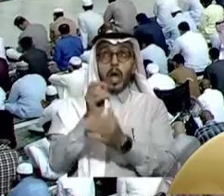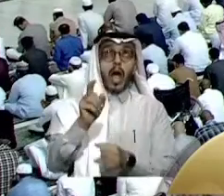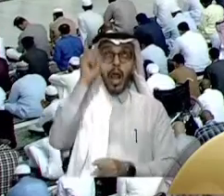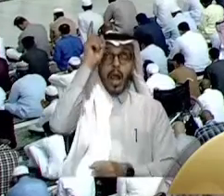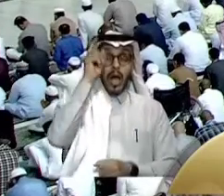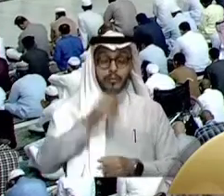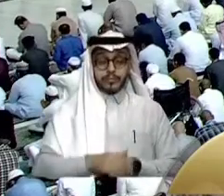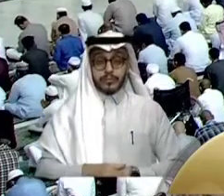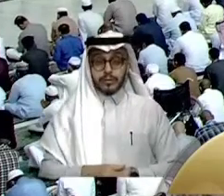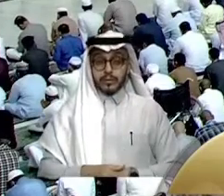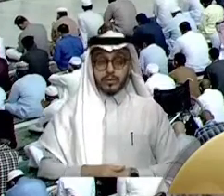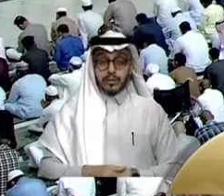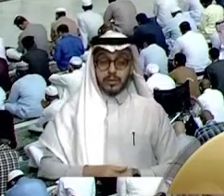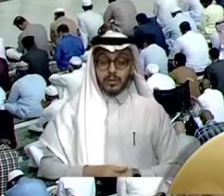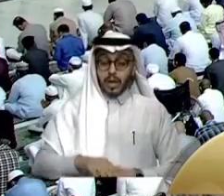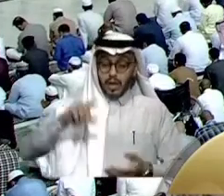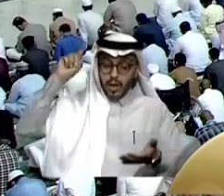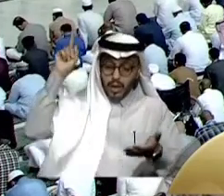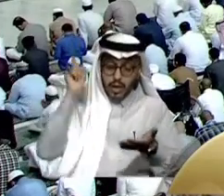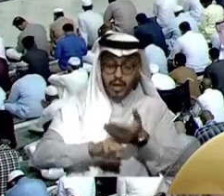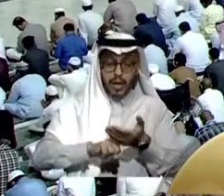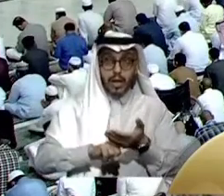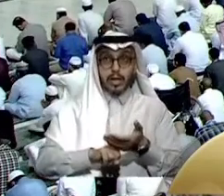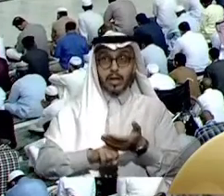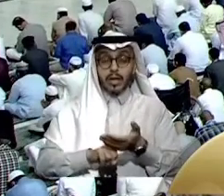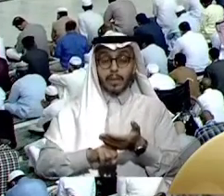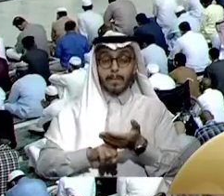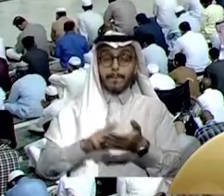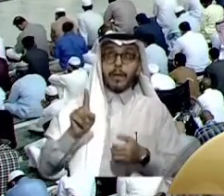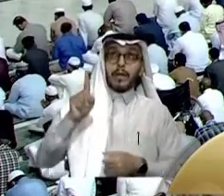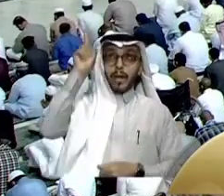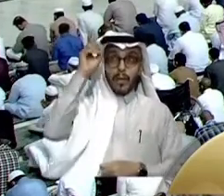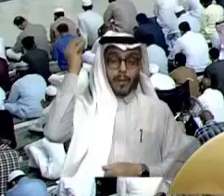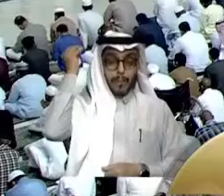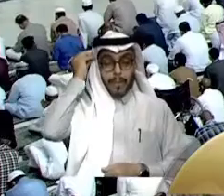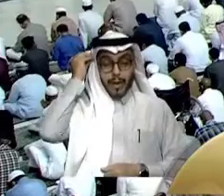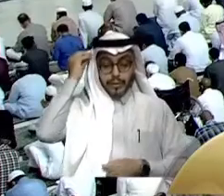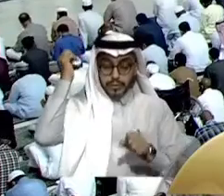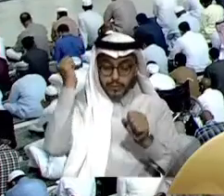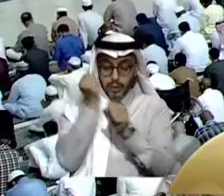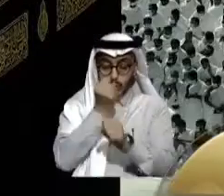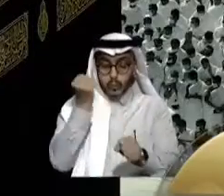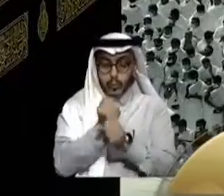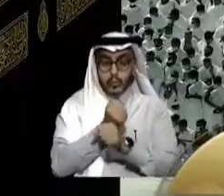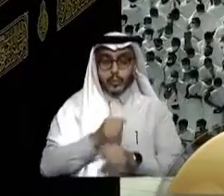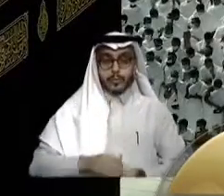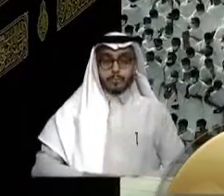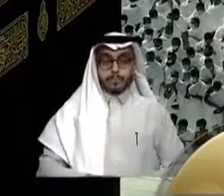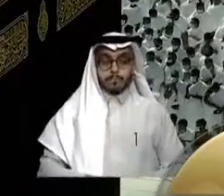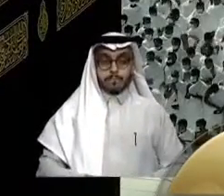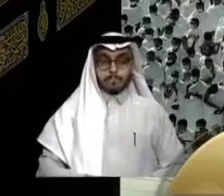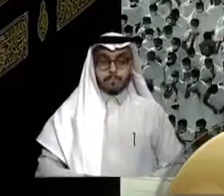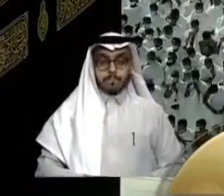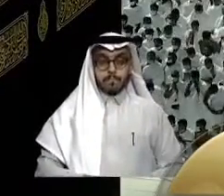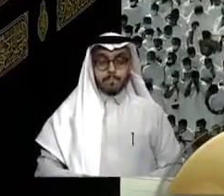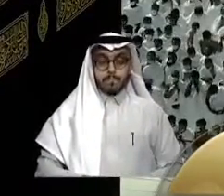عليكم كفيلا، إن الله يعلم ما تفعلون.